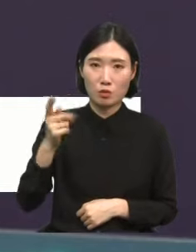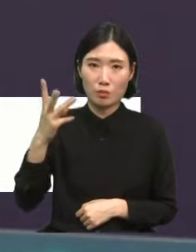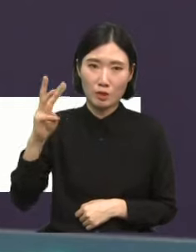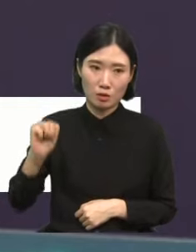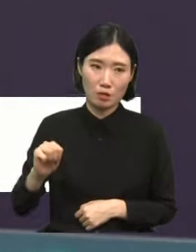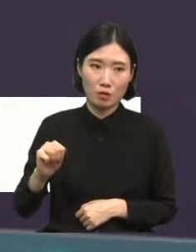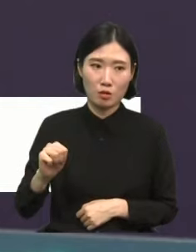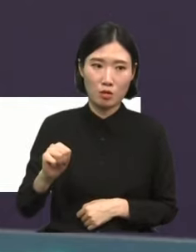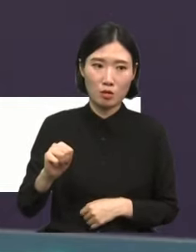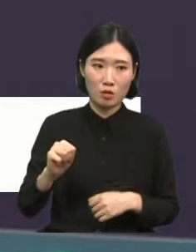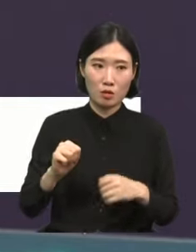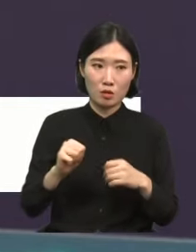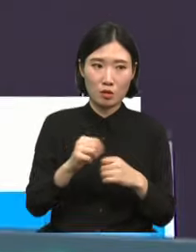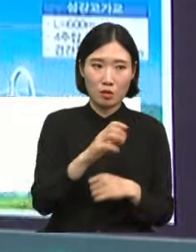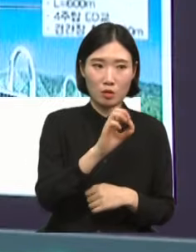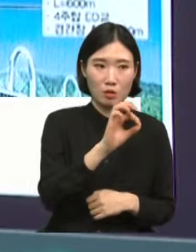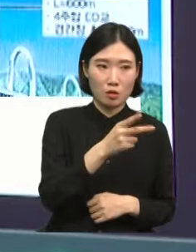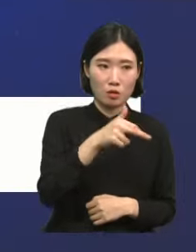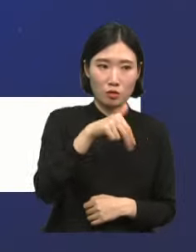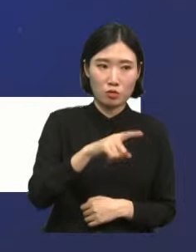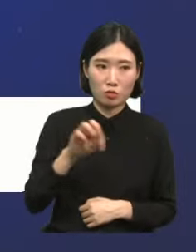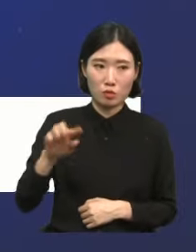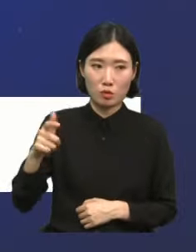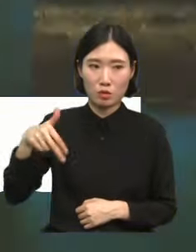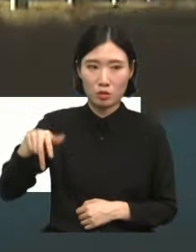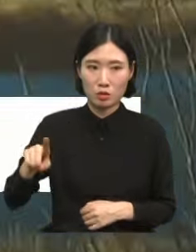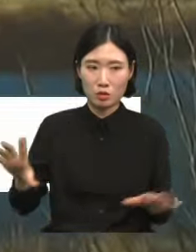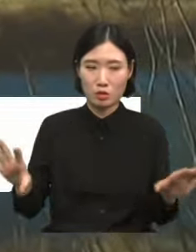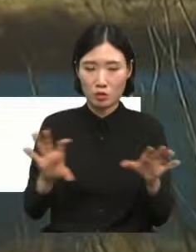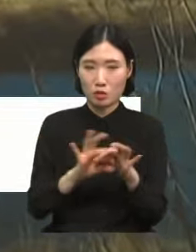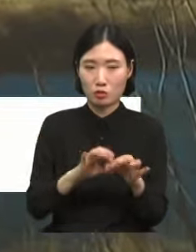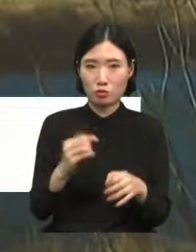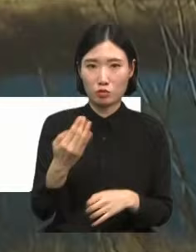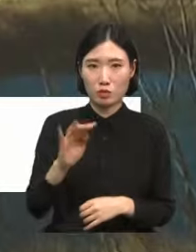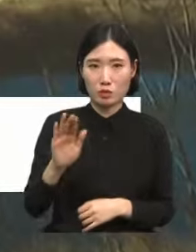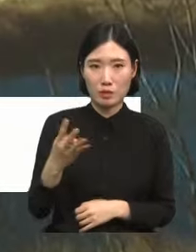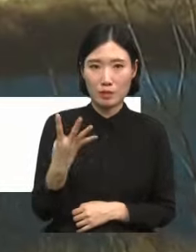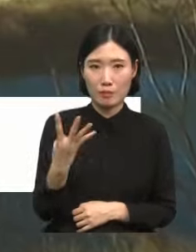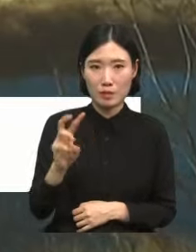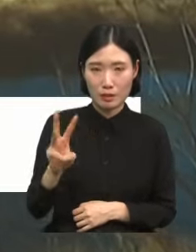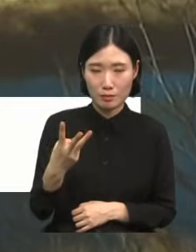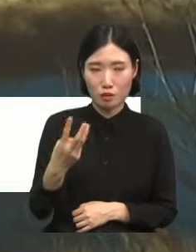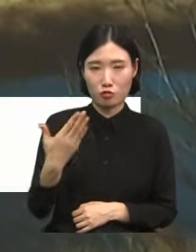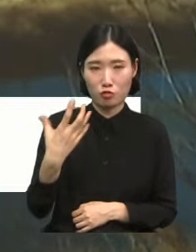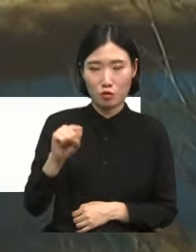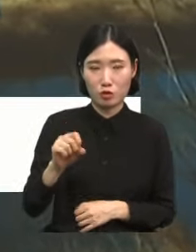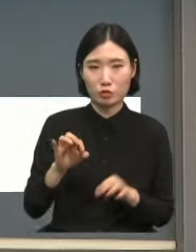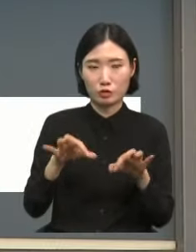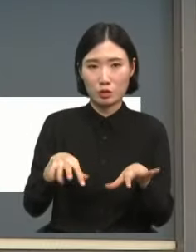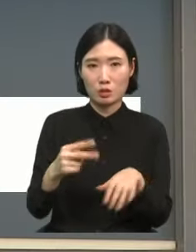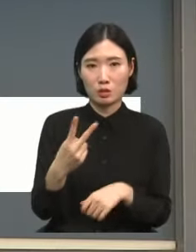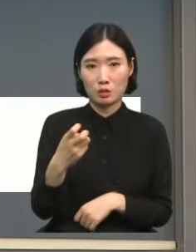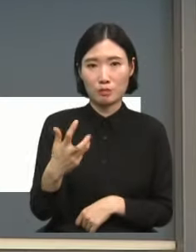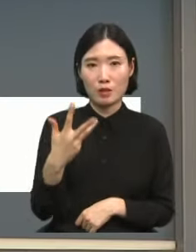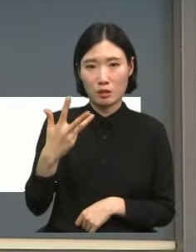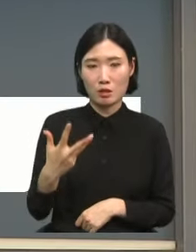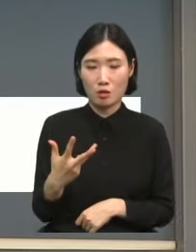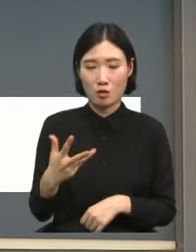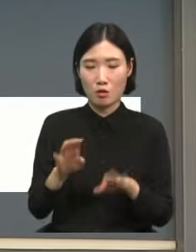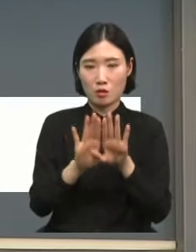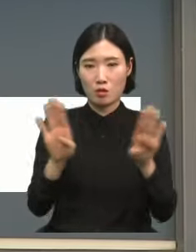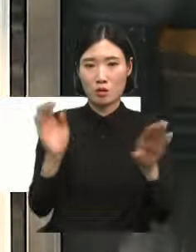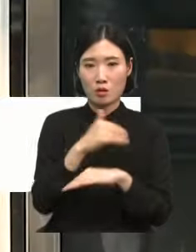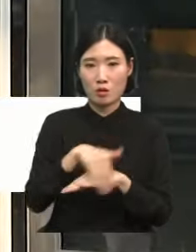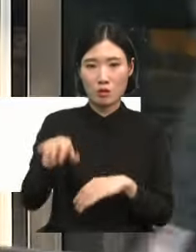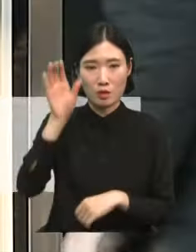22.2km의 경강선 구간을 연결하는 이번 사업에는 모두 9,309억 원이 투입되며 2028년 개통될